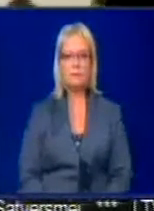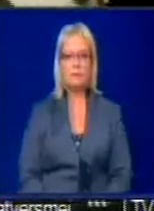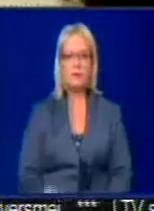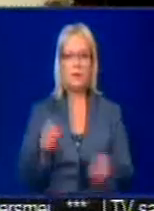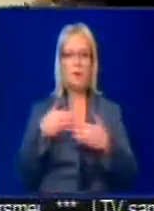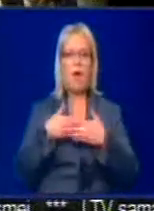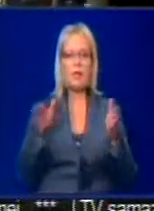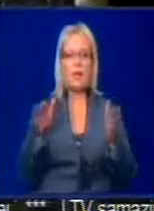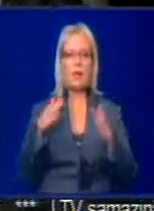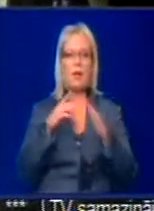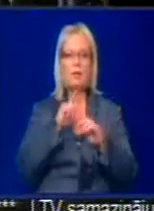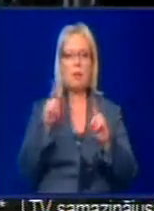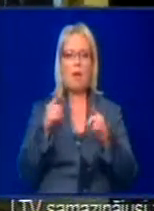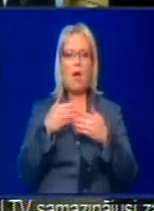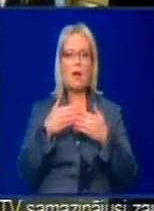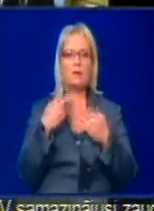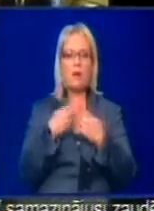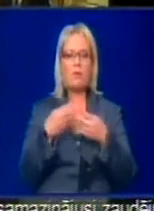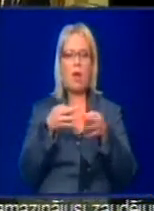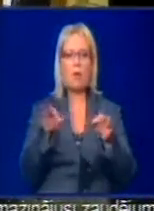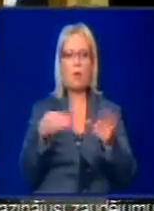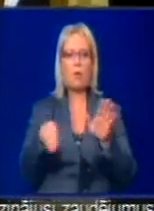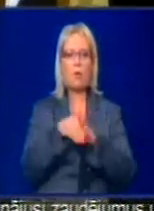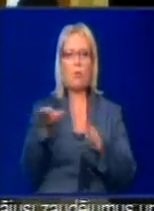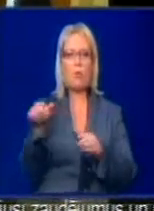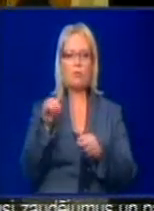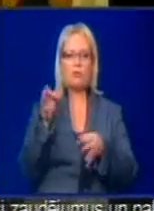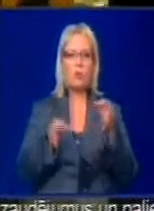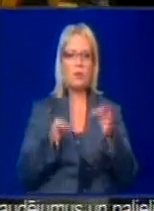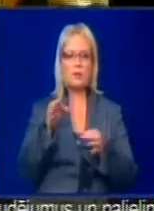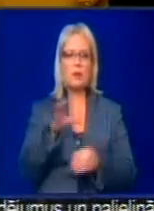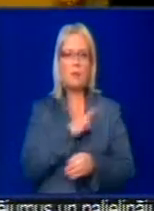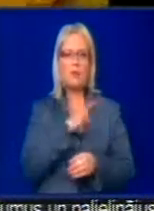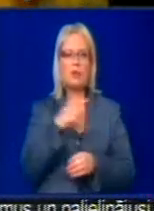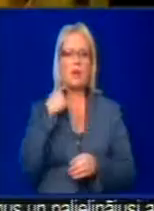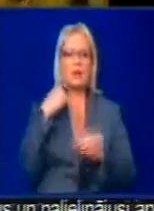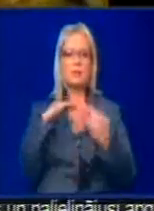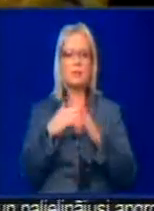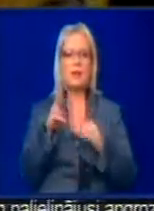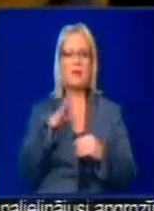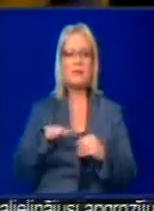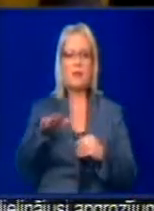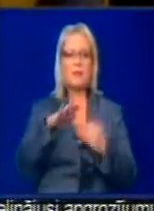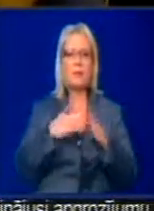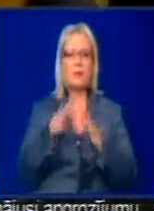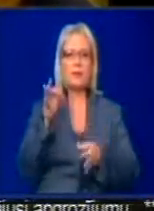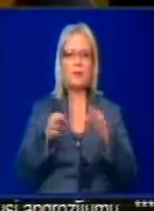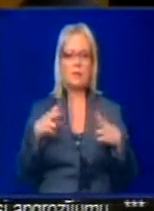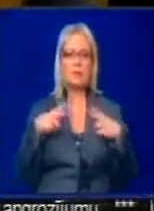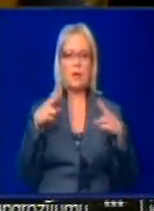No atklātā tipa vecumnieku cietuma šodien atbrīvot par kukuļu ņemšanu notiesātā bijusi Rīgas pilsētas Vidzemes priekšpilsētas